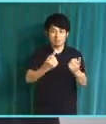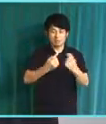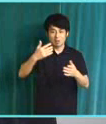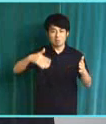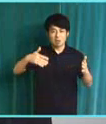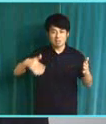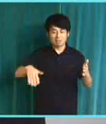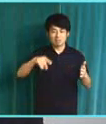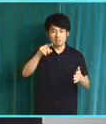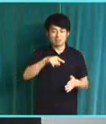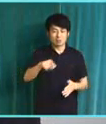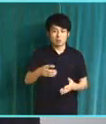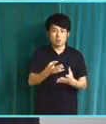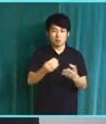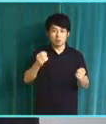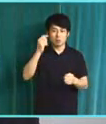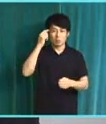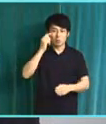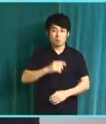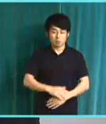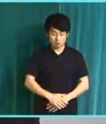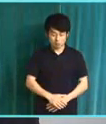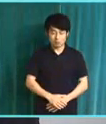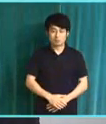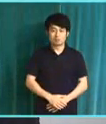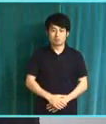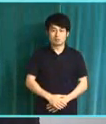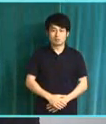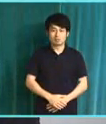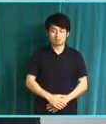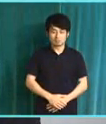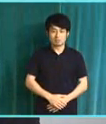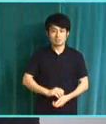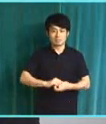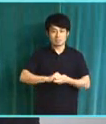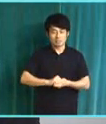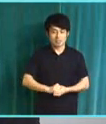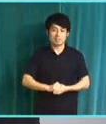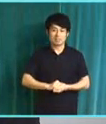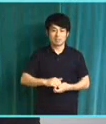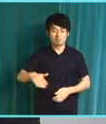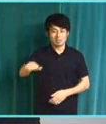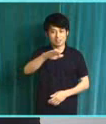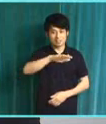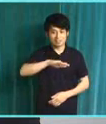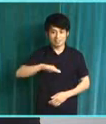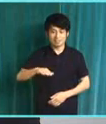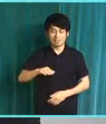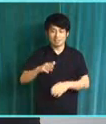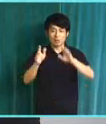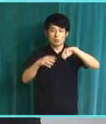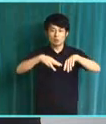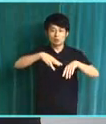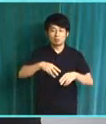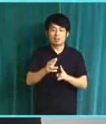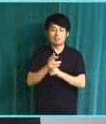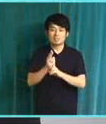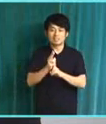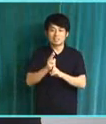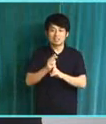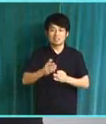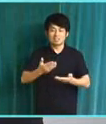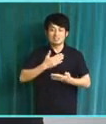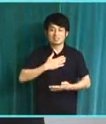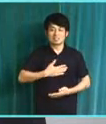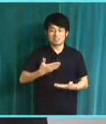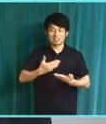この近隣の方々も体験したことがないという方もいらっしゃると思うので、たくさんの方に風魔忍者知っていただいて楽しんでい